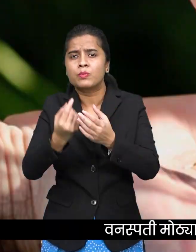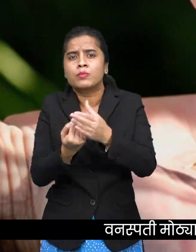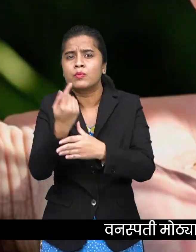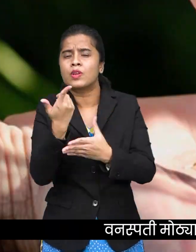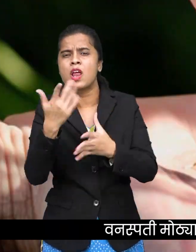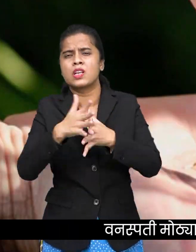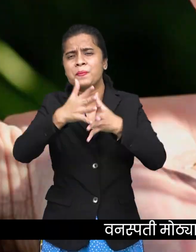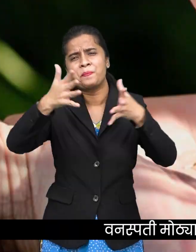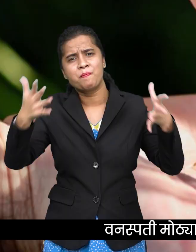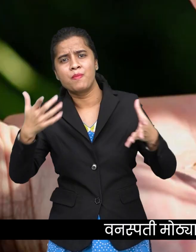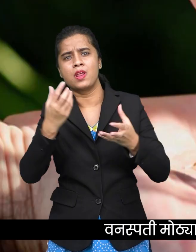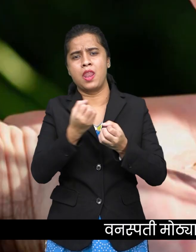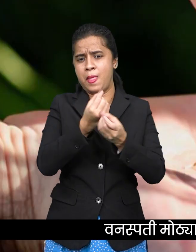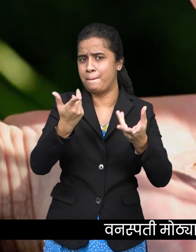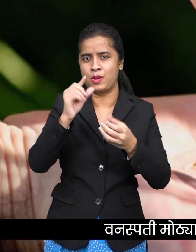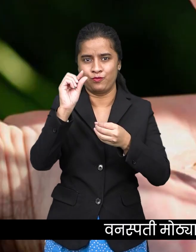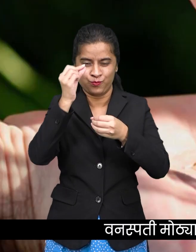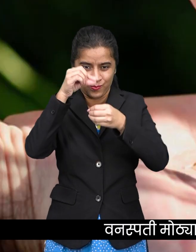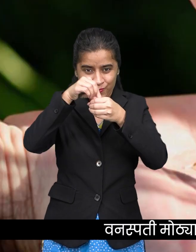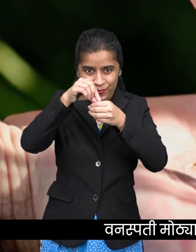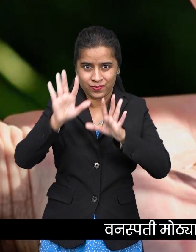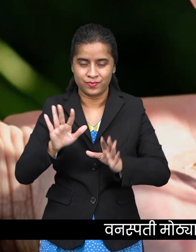वनस्पती मोठ्या प्रमाणात बिया तयार करतात.